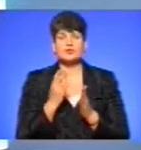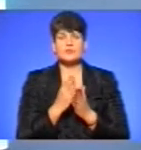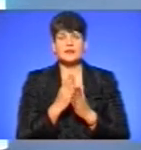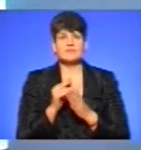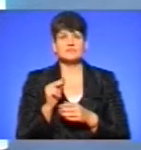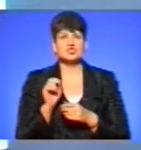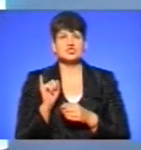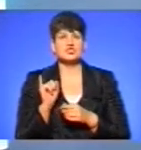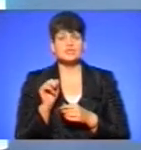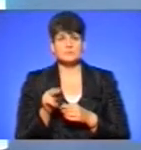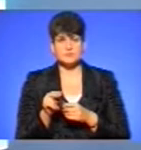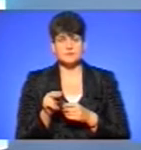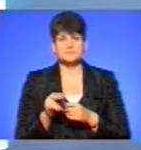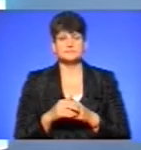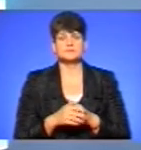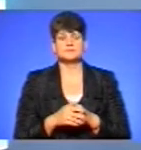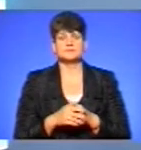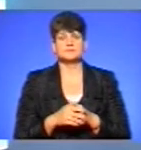чіпі на безконтактному носії.